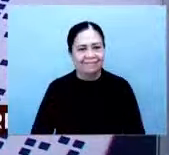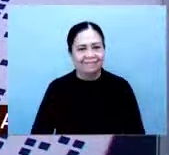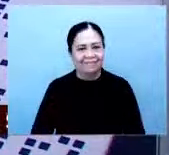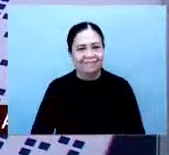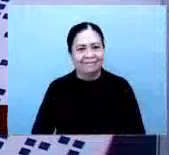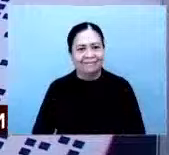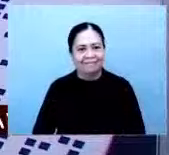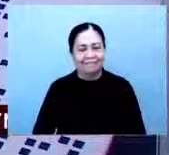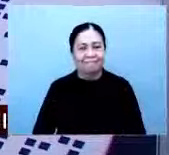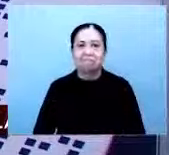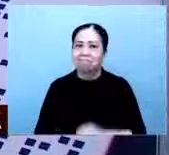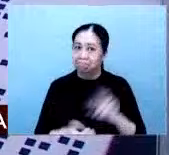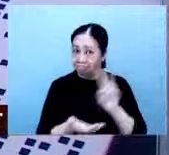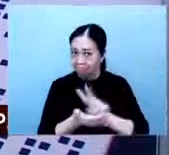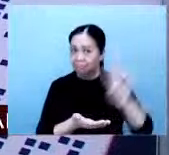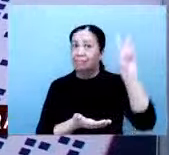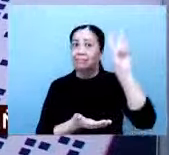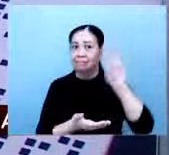varsity